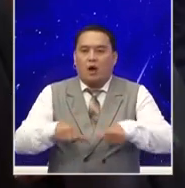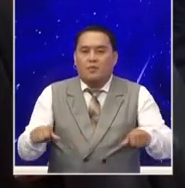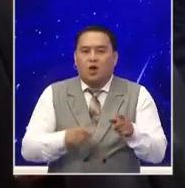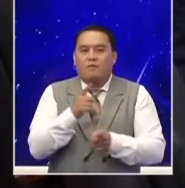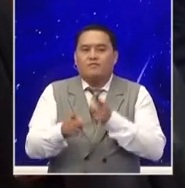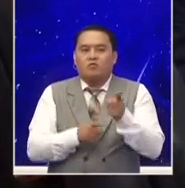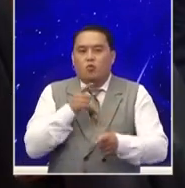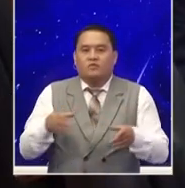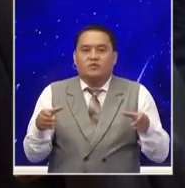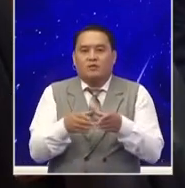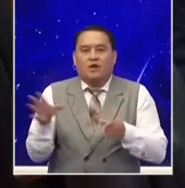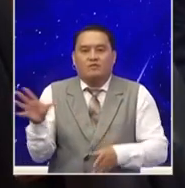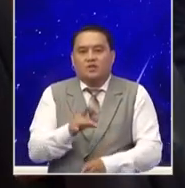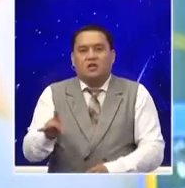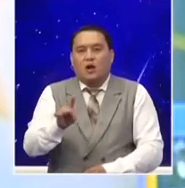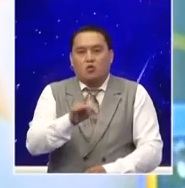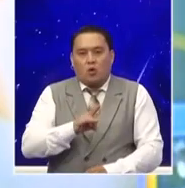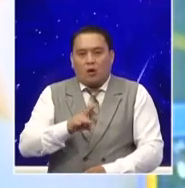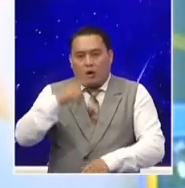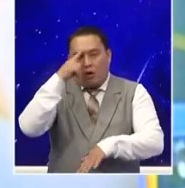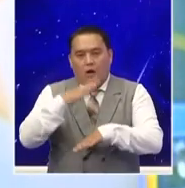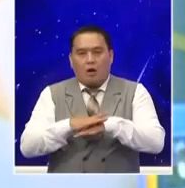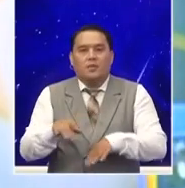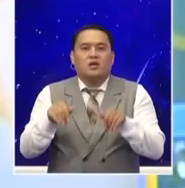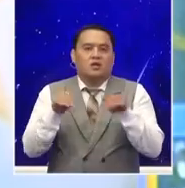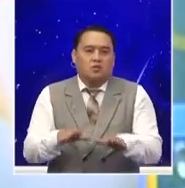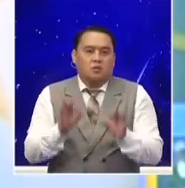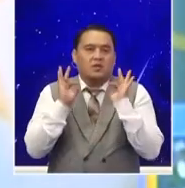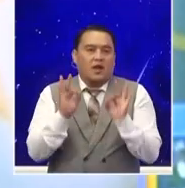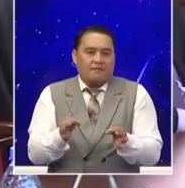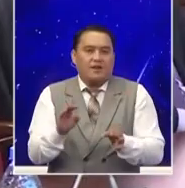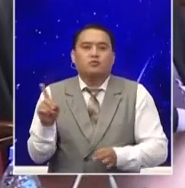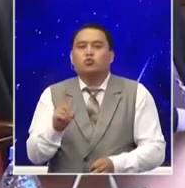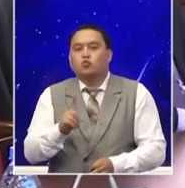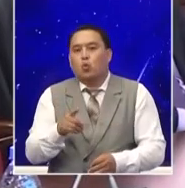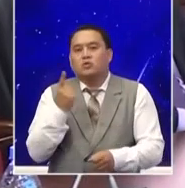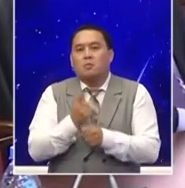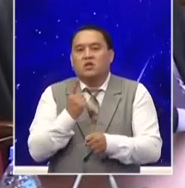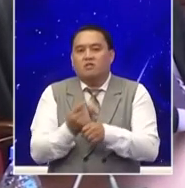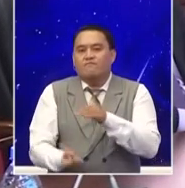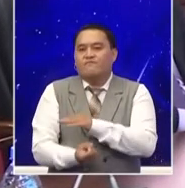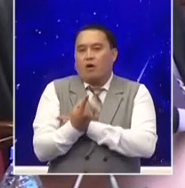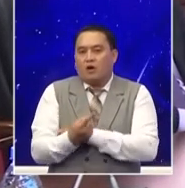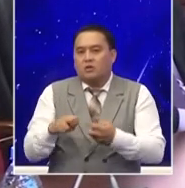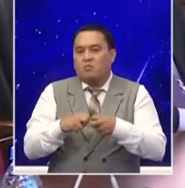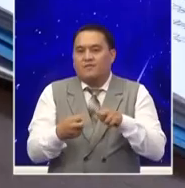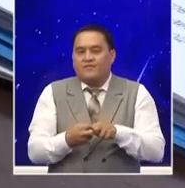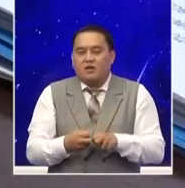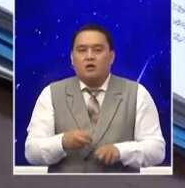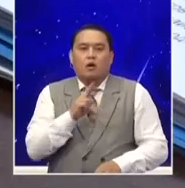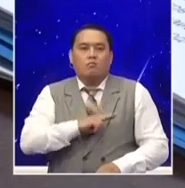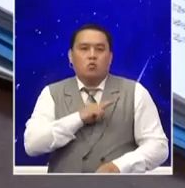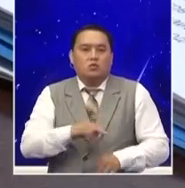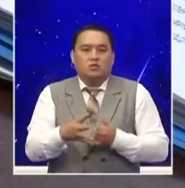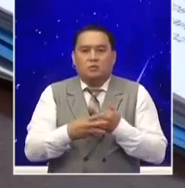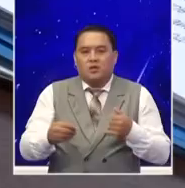обновить их состав во всех районах. Амандык Баталов назвал это решение рациональным, отметив недопущение возникновения конфликта интересов в работе